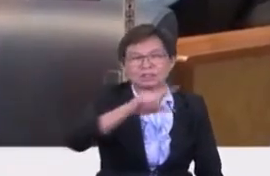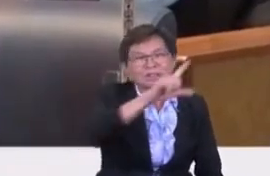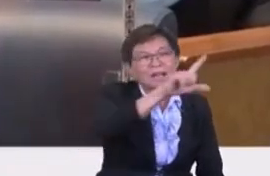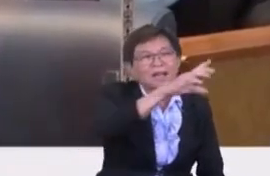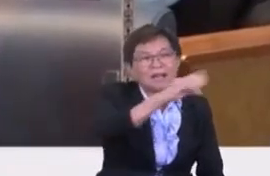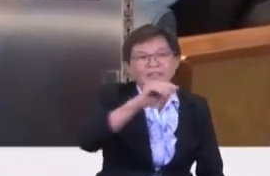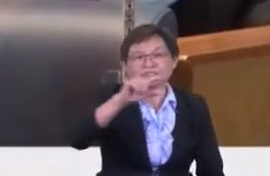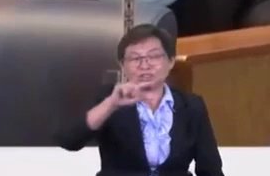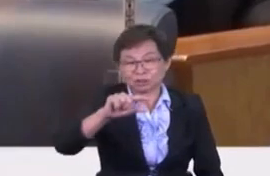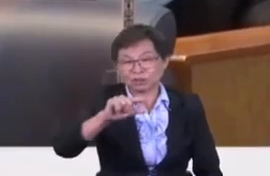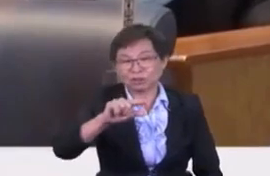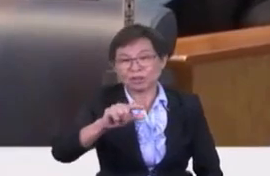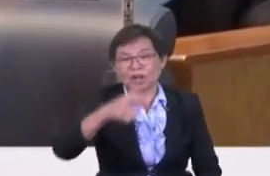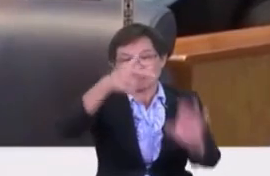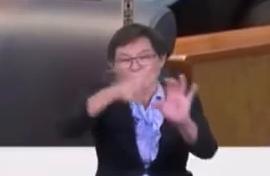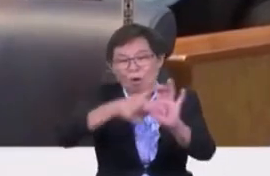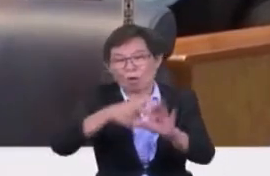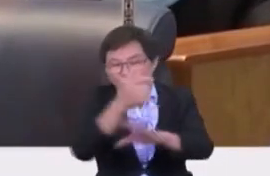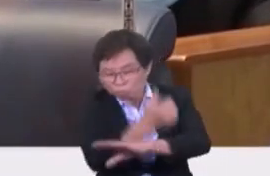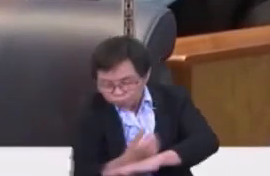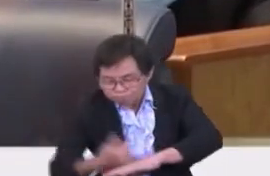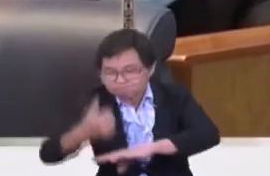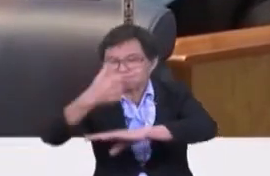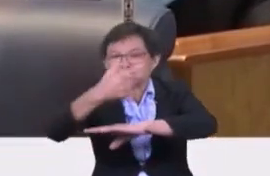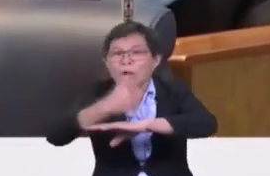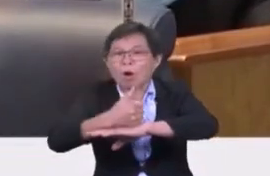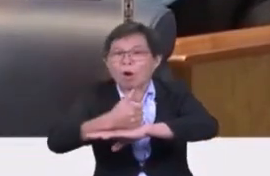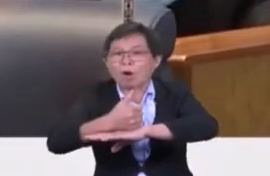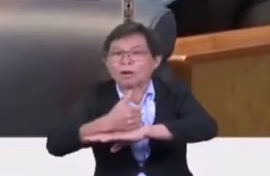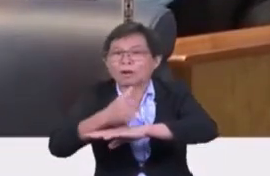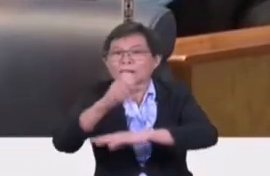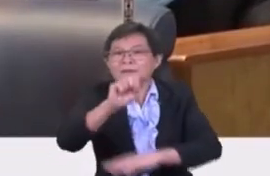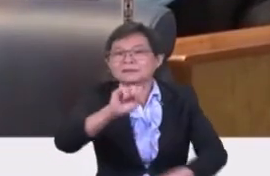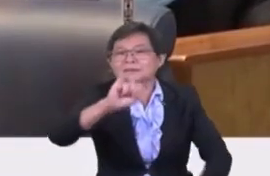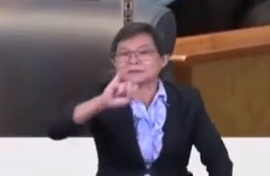menumbuhkan of clothing facilities di